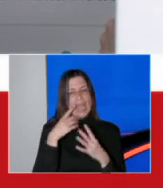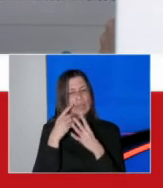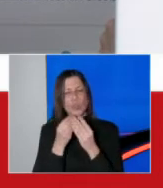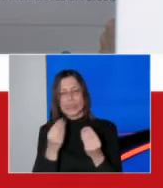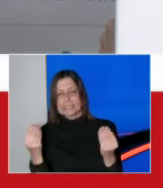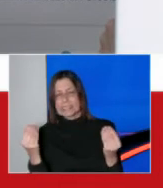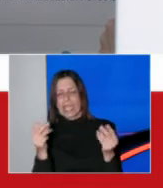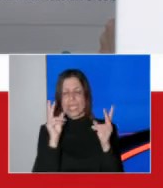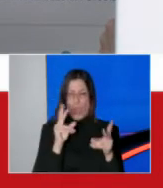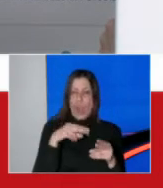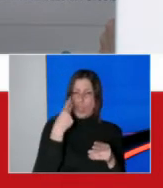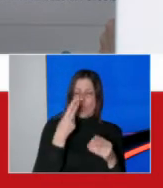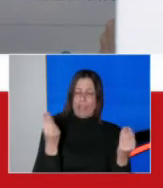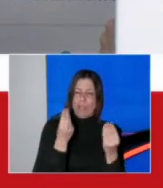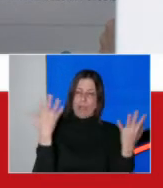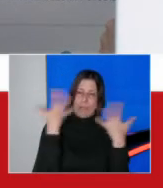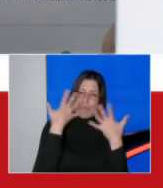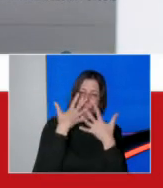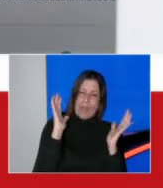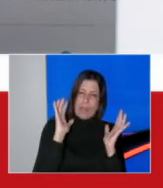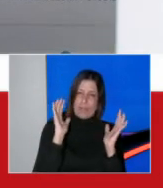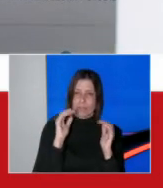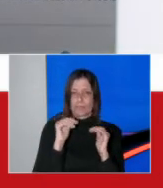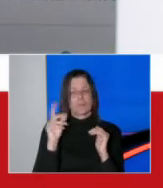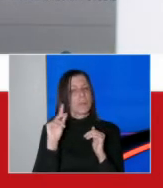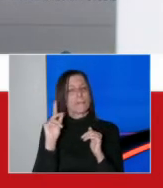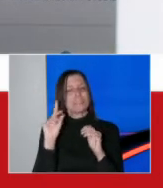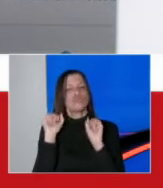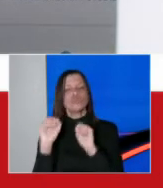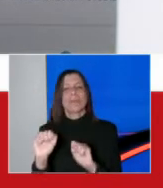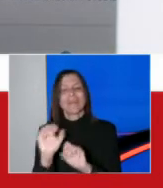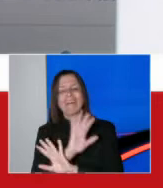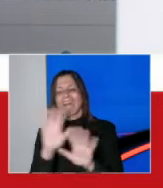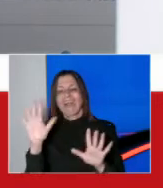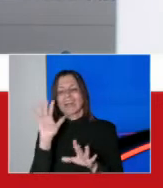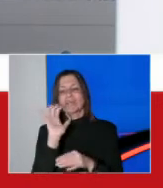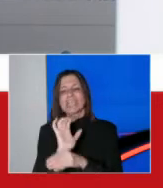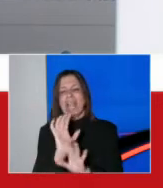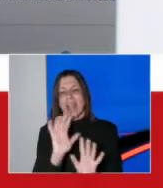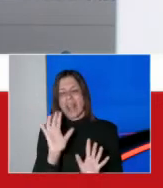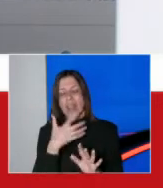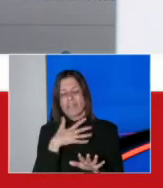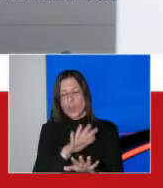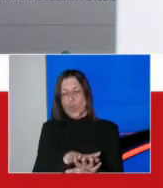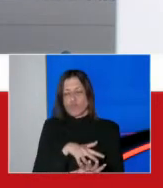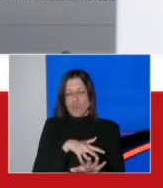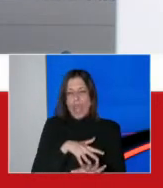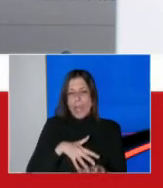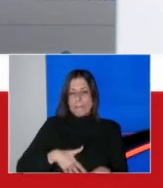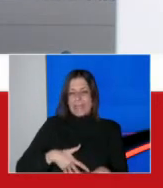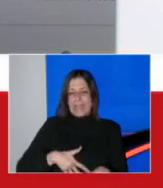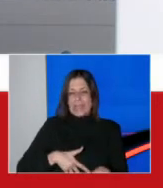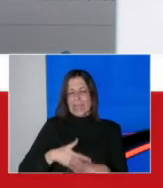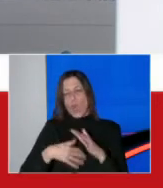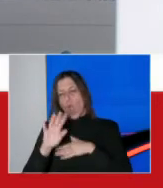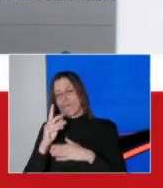יכולה להיות דבר מתעתע. מי שסומך רק על המזל ועל תחושת הבטן ברוב